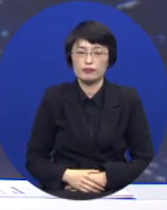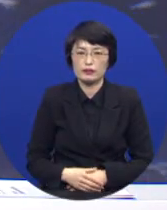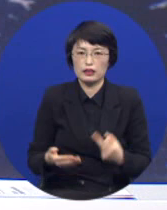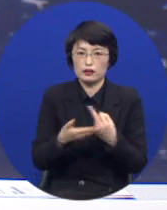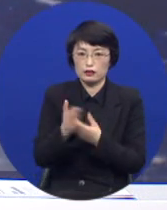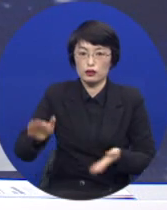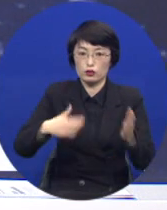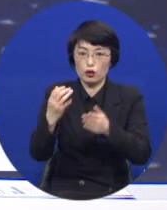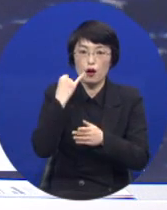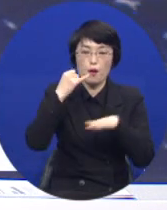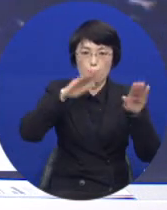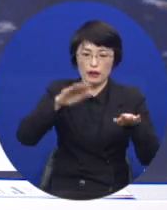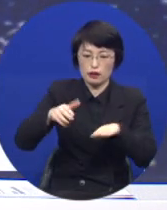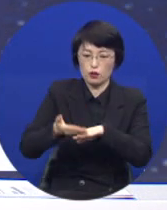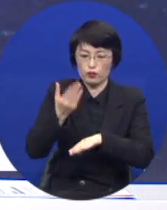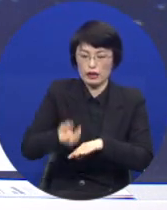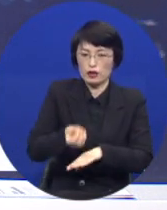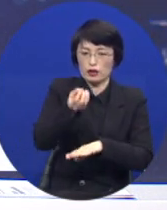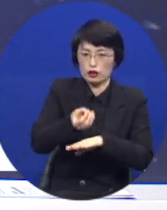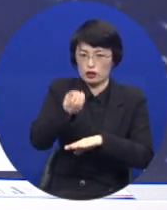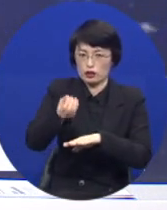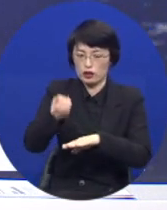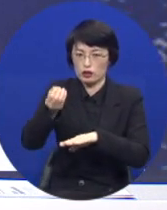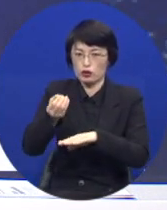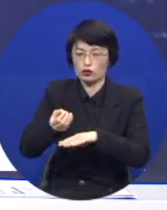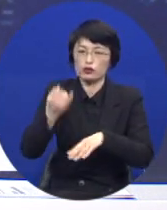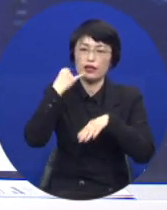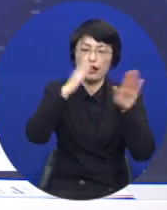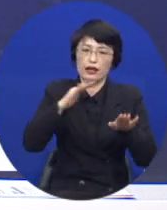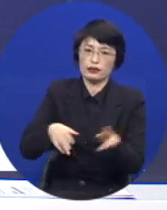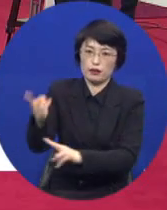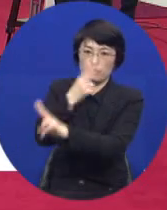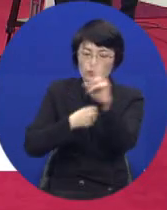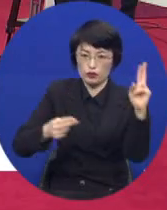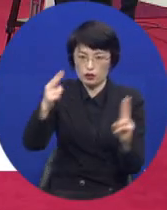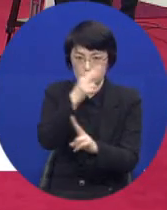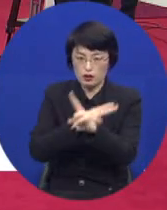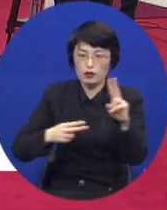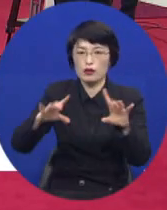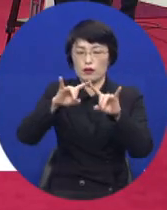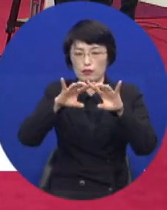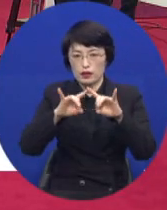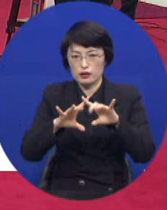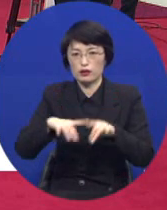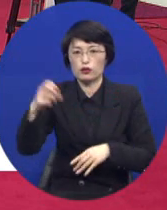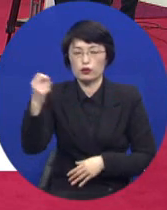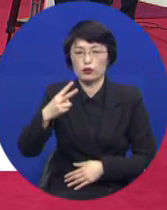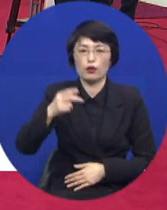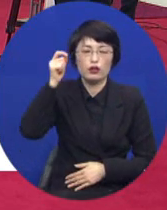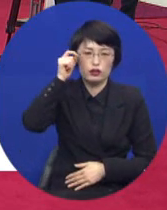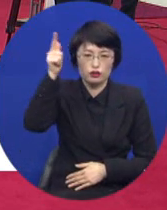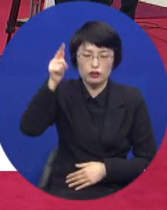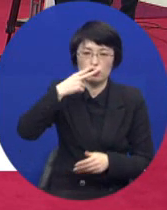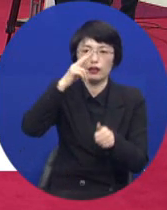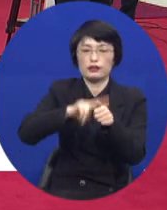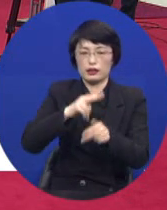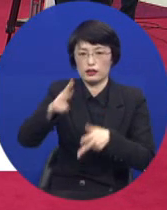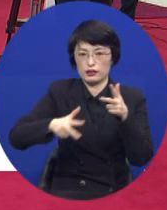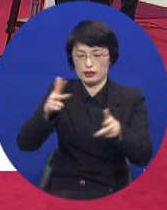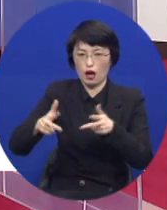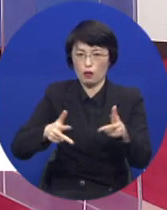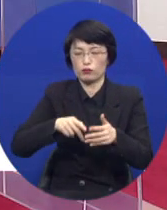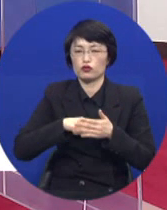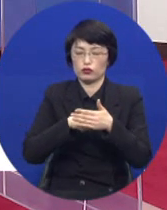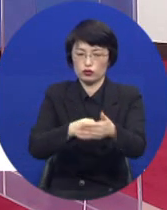제주도의 바다의 비우는 부유식 해상 풍력 발전과 스마트 챌린지 사업이 추진됩니다 제주도 논을 도청